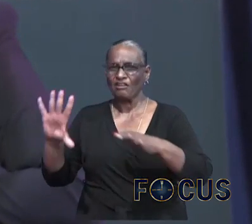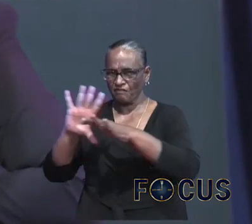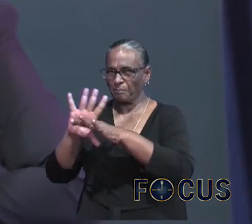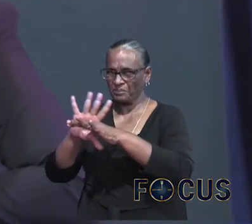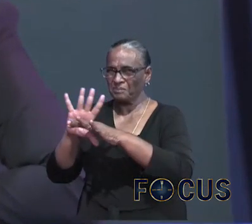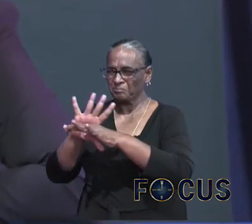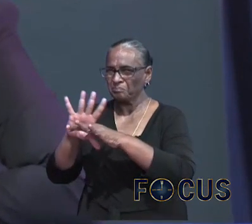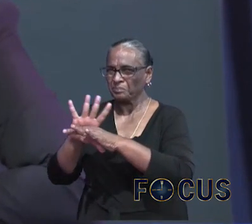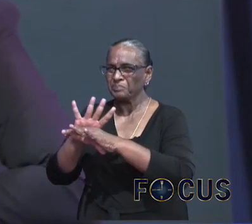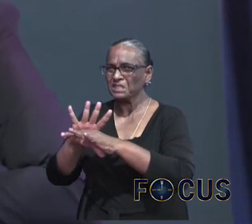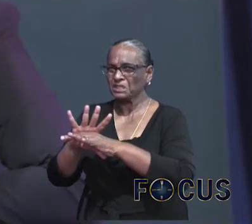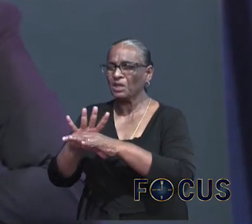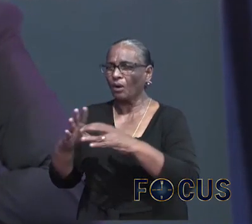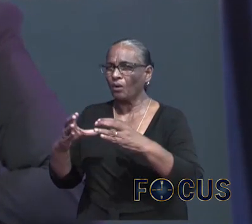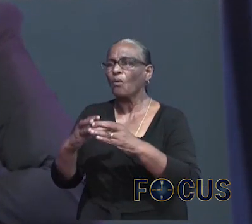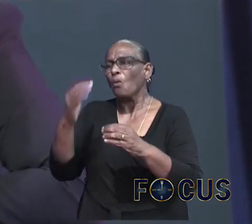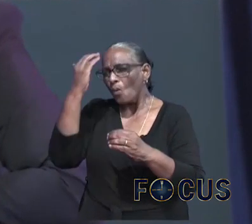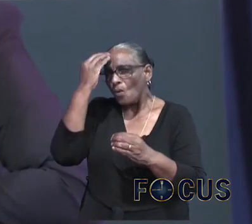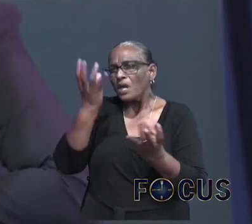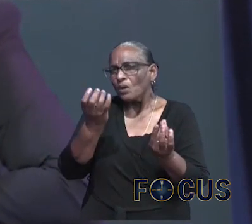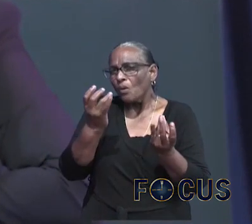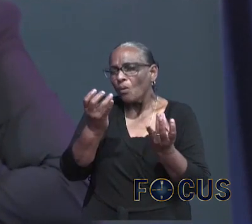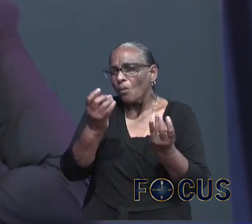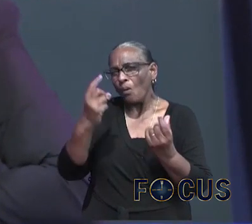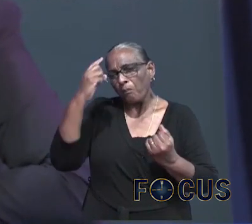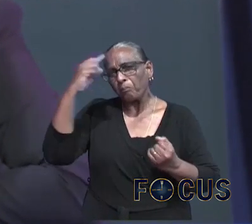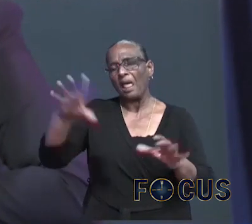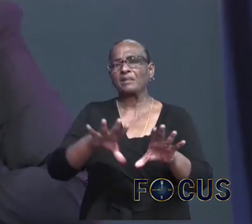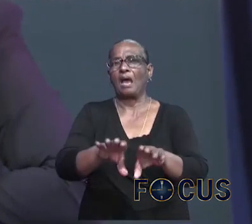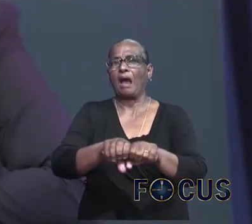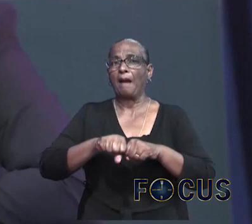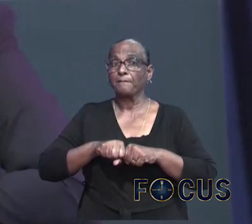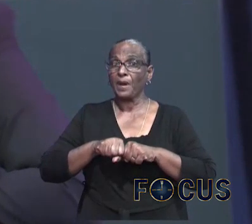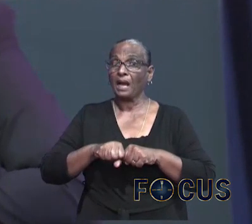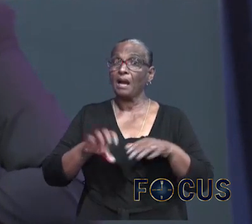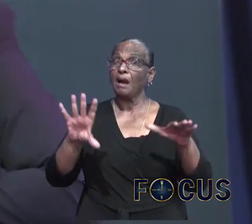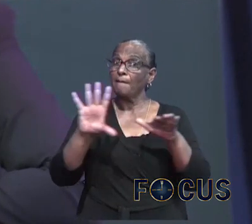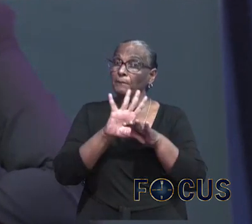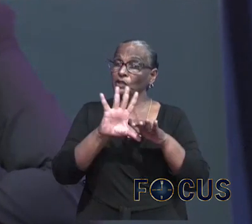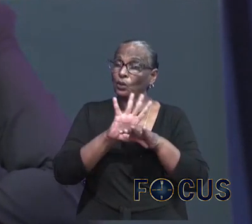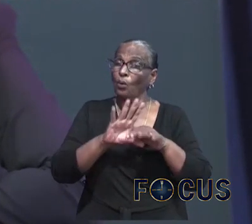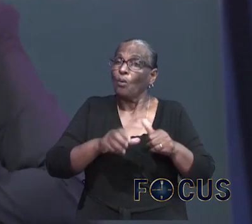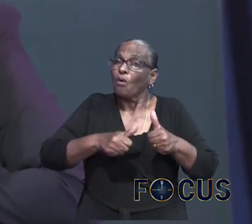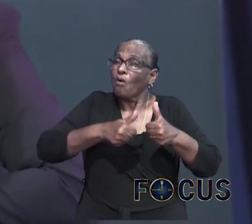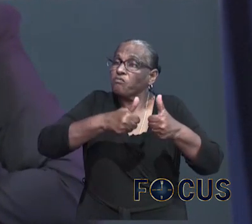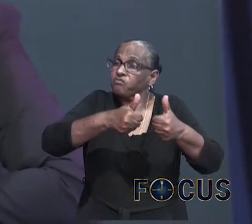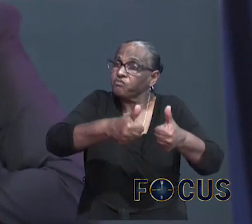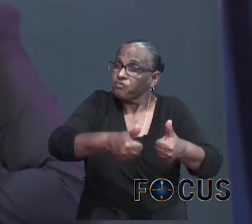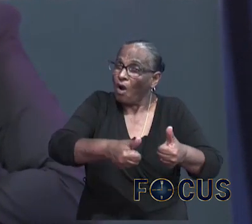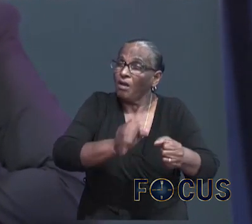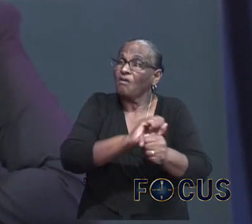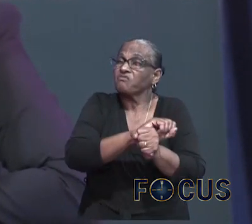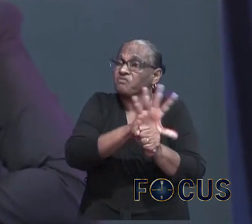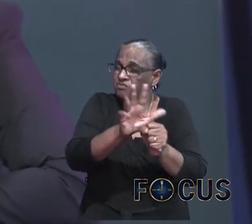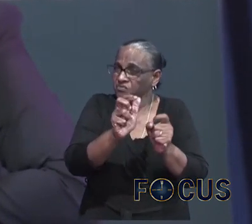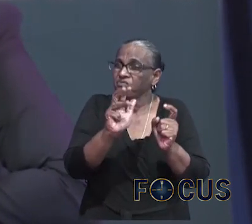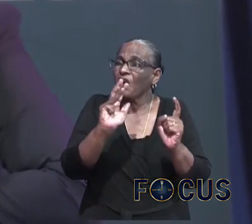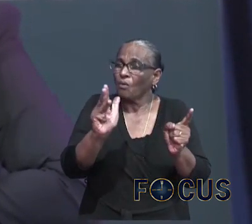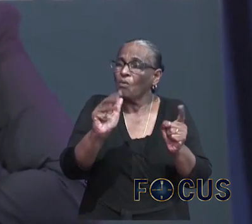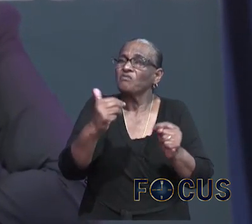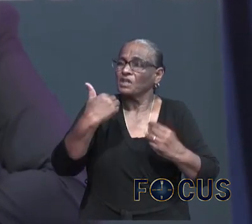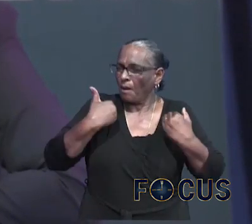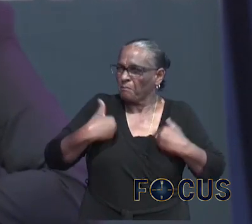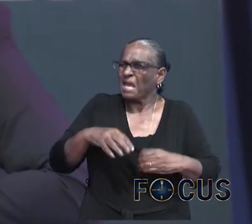is ook met een plan van aanpak bezig over hoe wij de psychologische impact die COVID heeft op